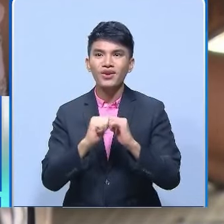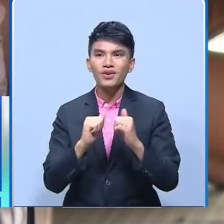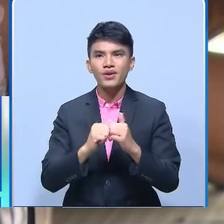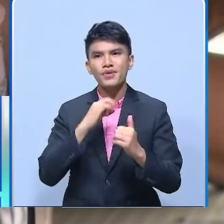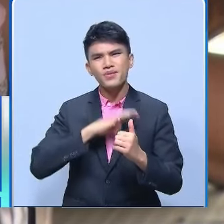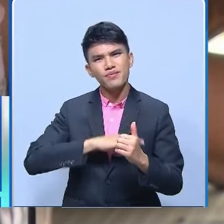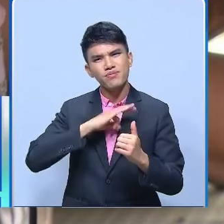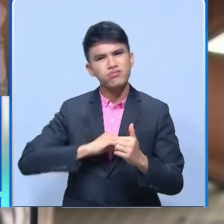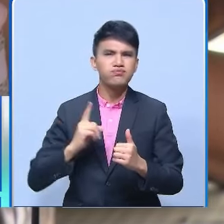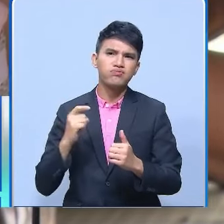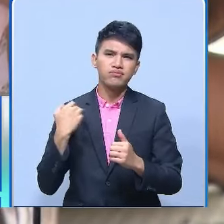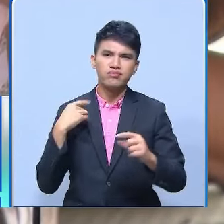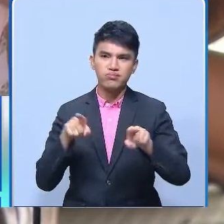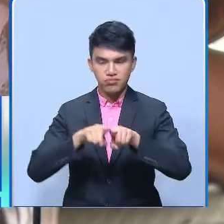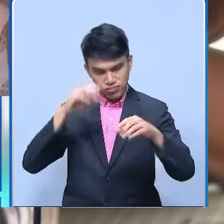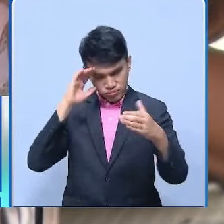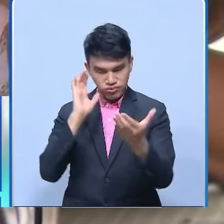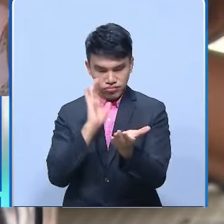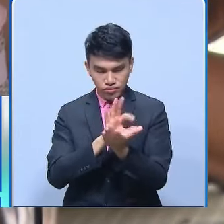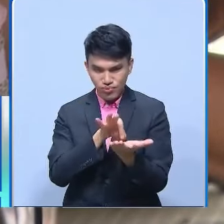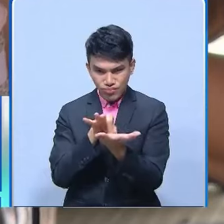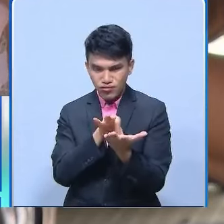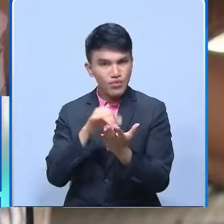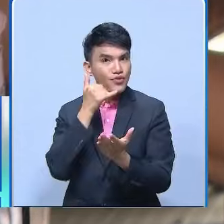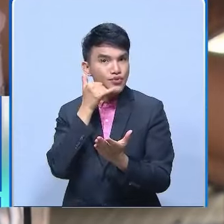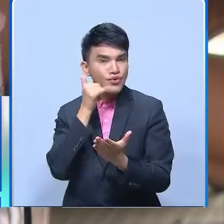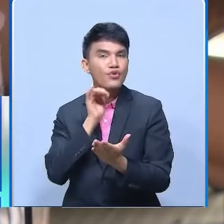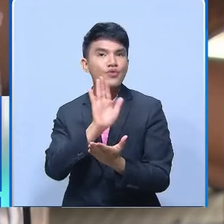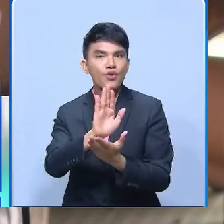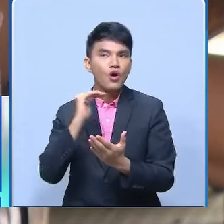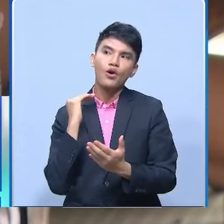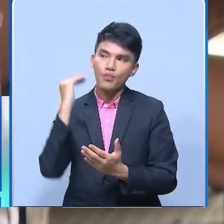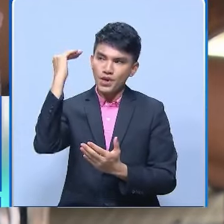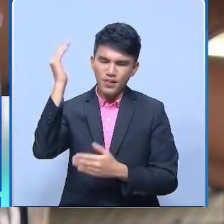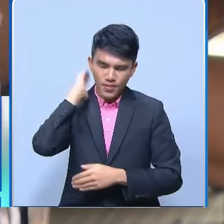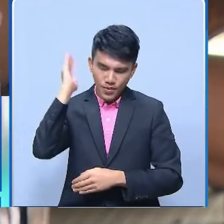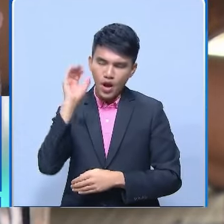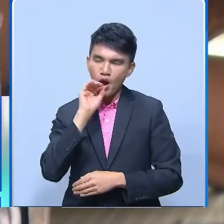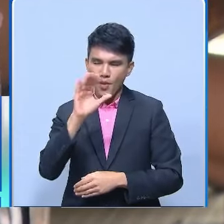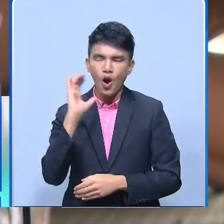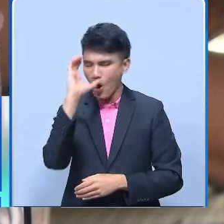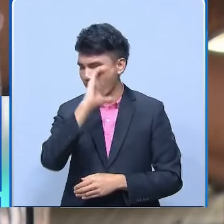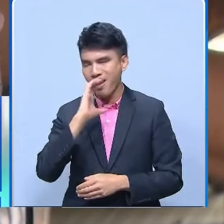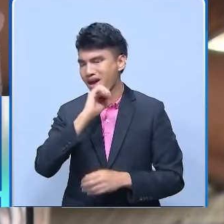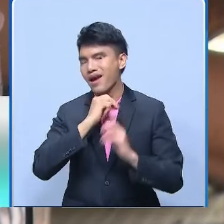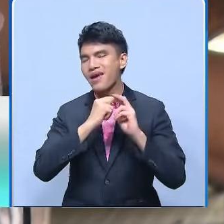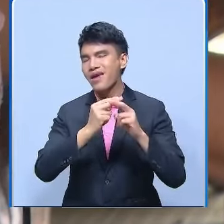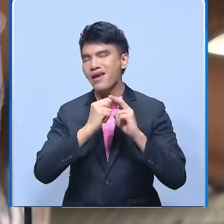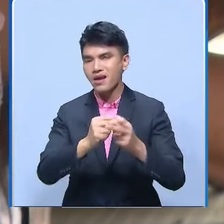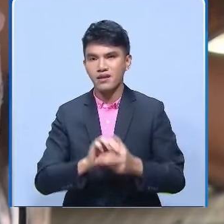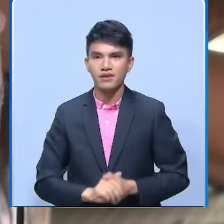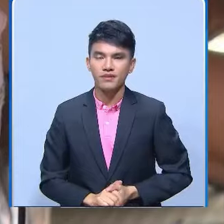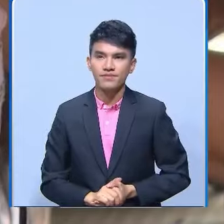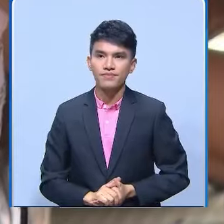เสียความรู้สึกคือตำรวจส่งพิกัดสัญญาณโทรศัพท์มือถือของพี่ชายแล้วบอกให้พวกเธอไปตามหากันเอา